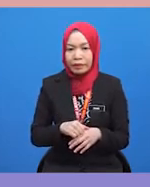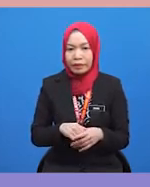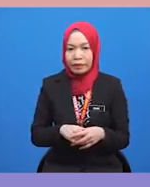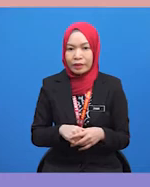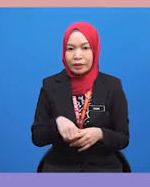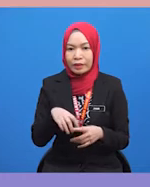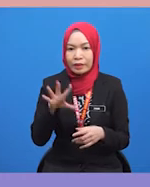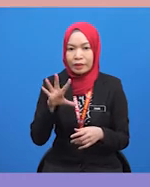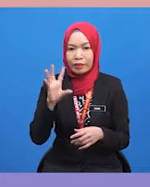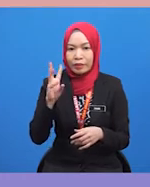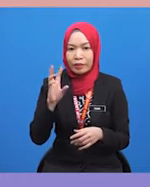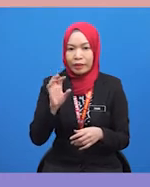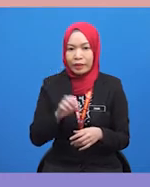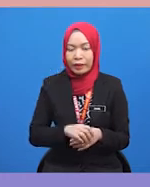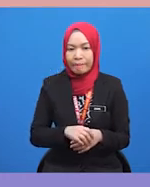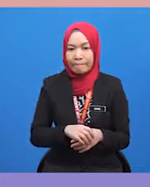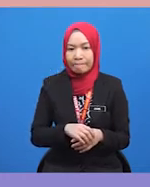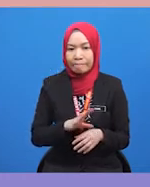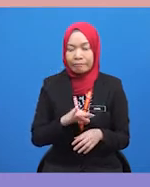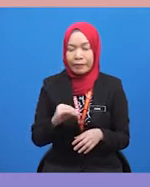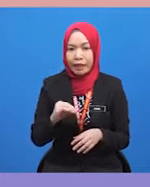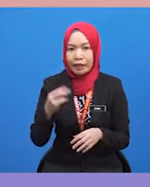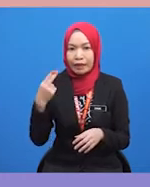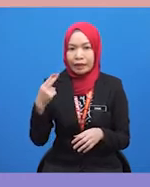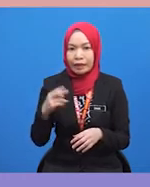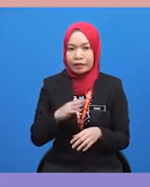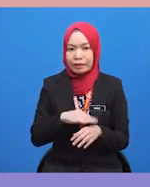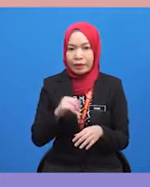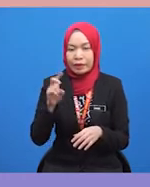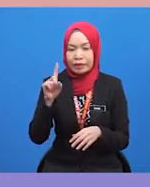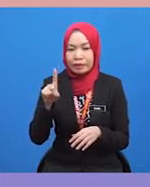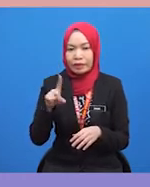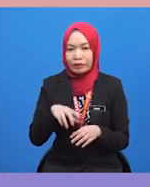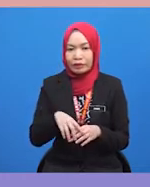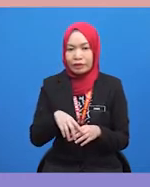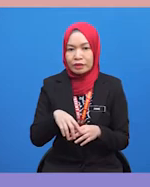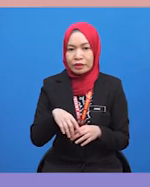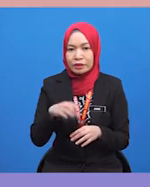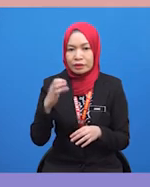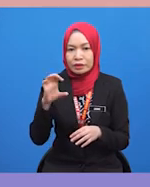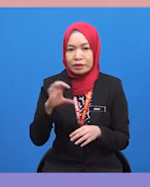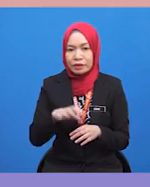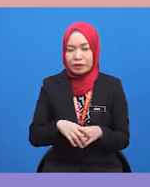muncul di 120 darjah pada roda di sebelahnya.